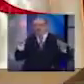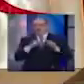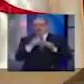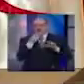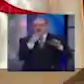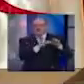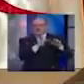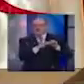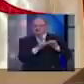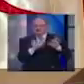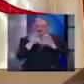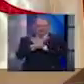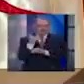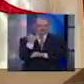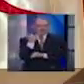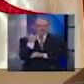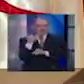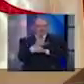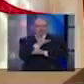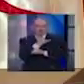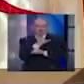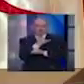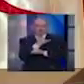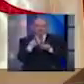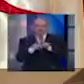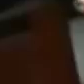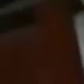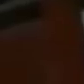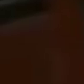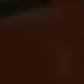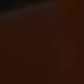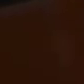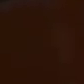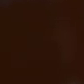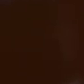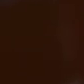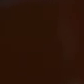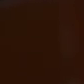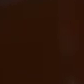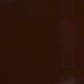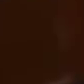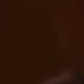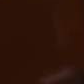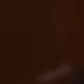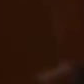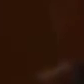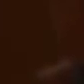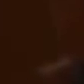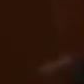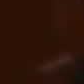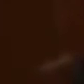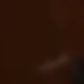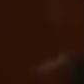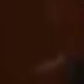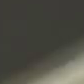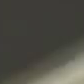plus 1 800 000 de commerçants, les liquidités bancaires qui sont disponibles dans les banques ne dépassent pas l'équivalent de 4 milliards d'euros.